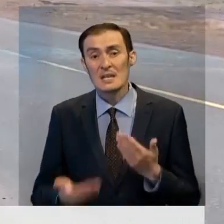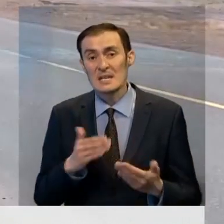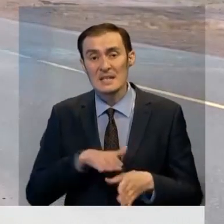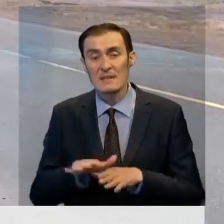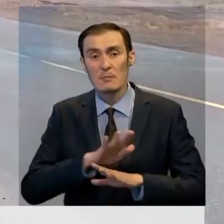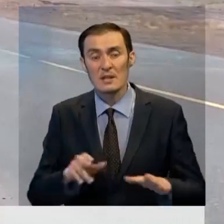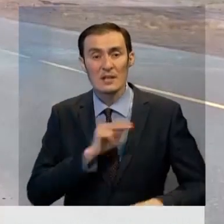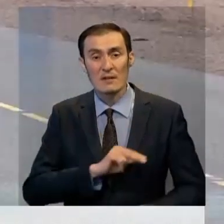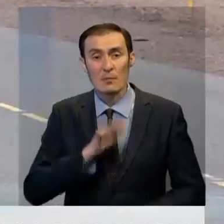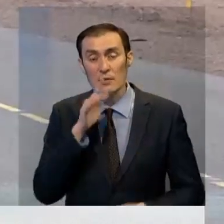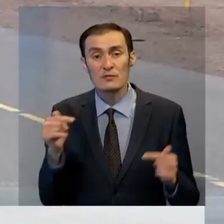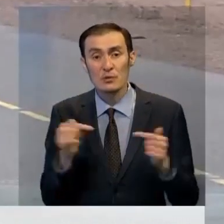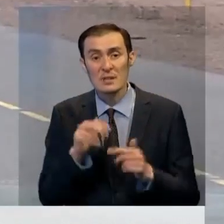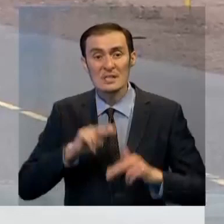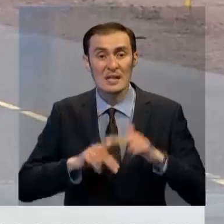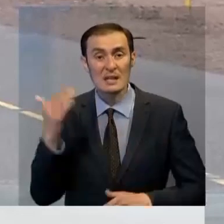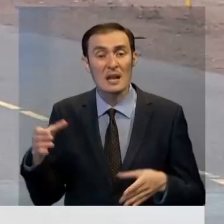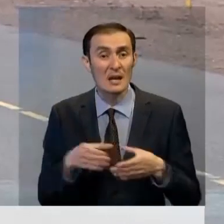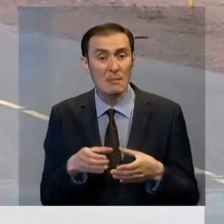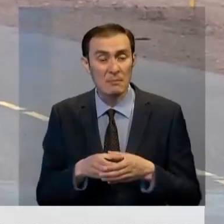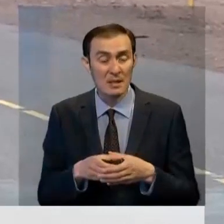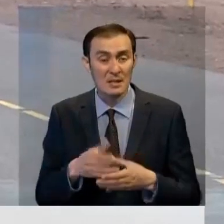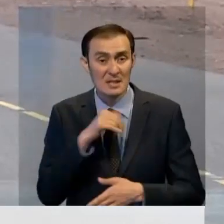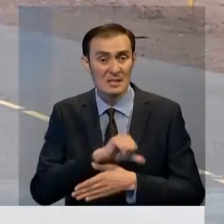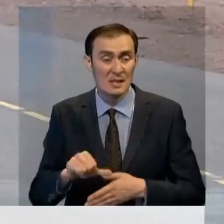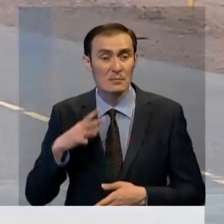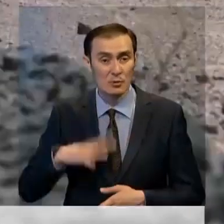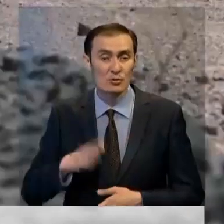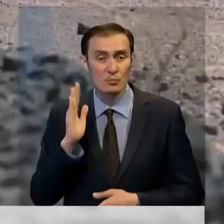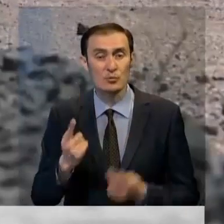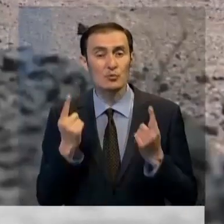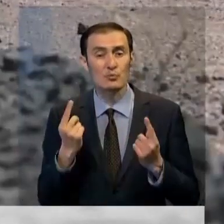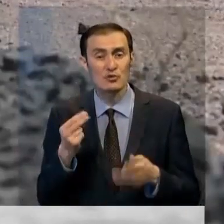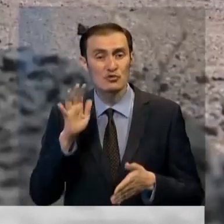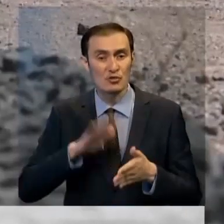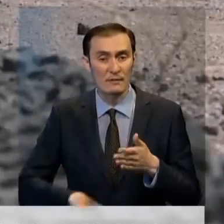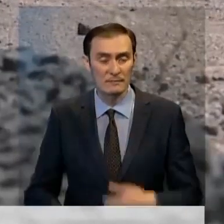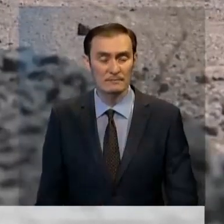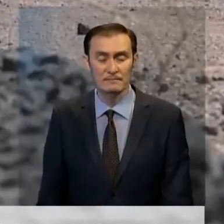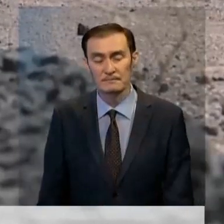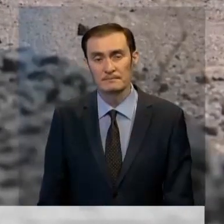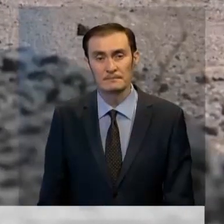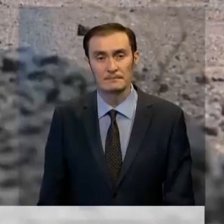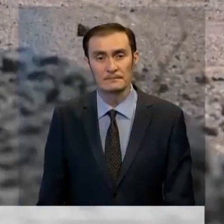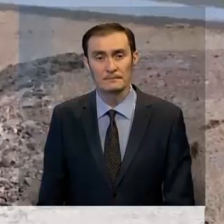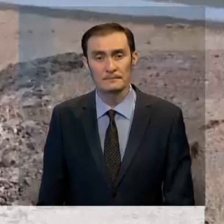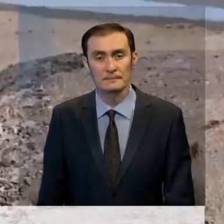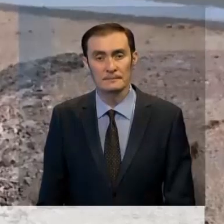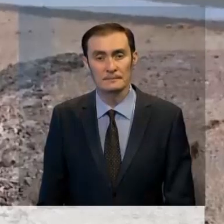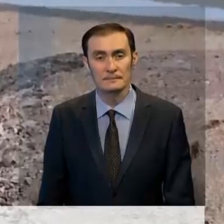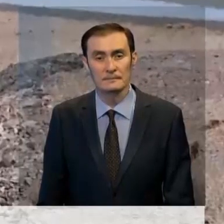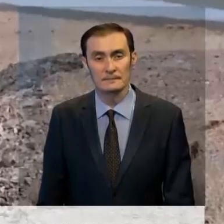невыполнения работ в срок генподрядчикам, а это иностранные компании, грозят большими штрафами. Юлан Чаус, Айран Акамбаев, Хабар